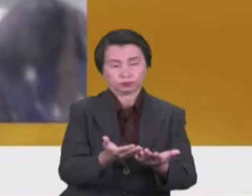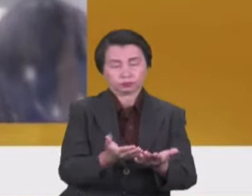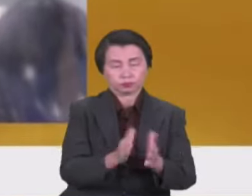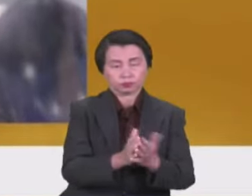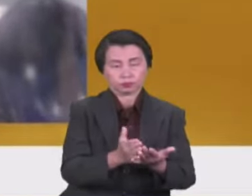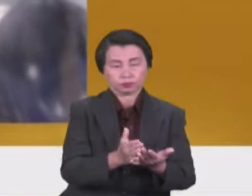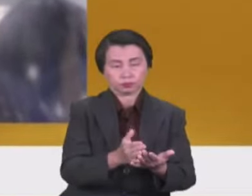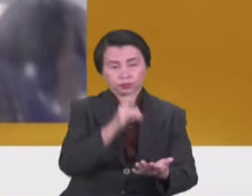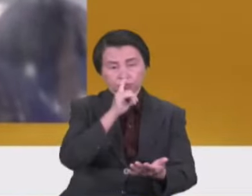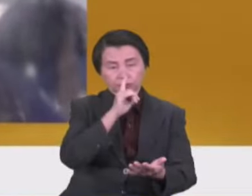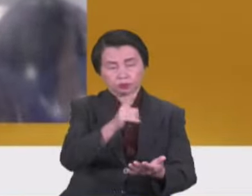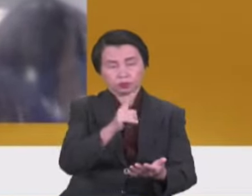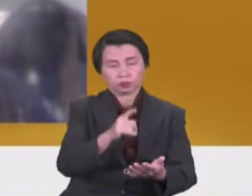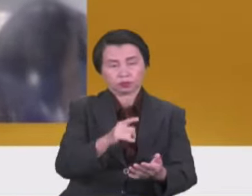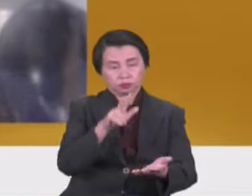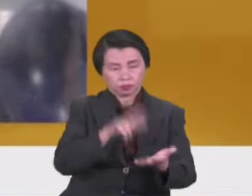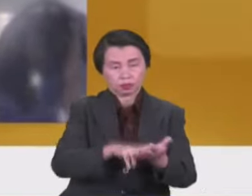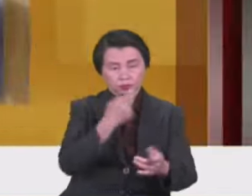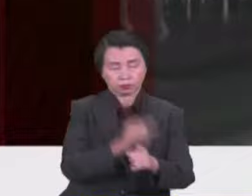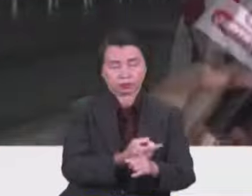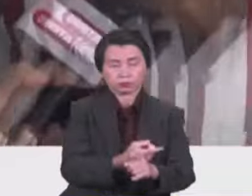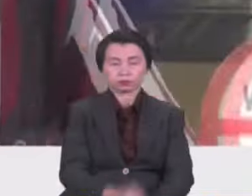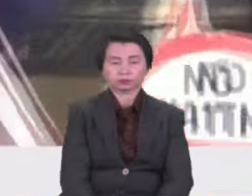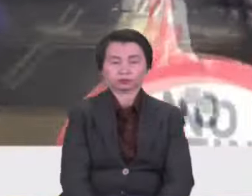itu, pastikan dia sahih betul.